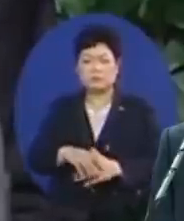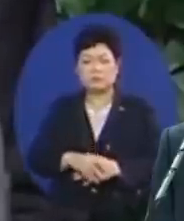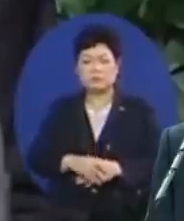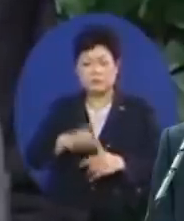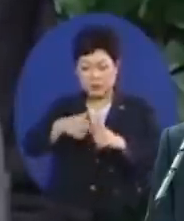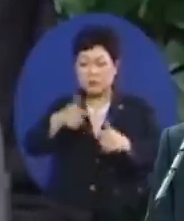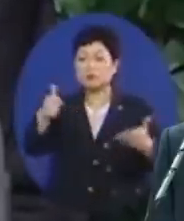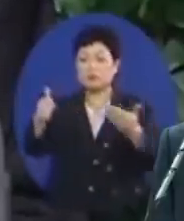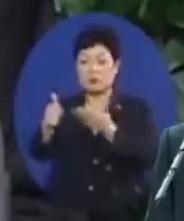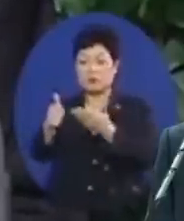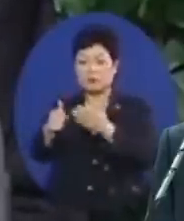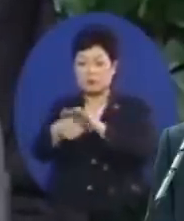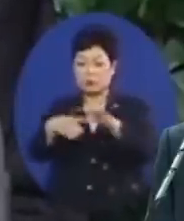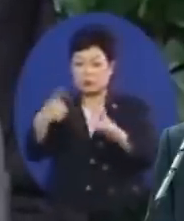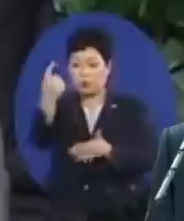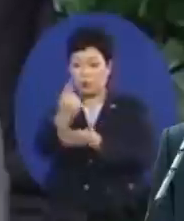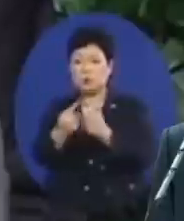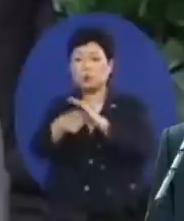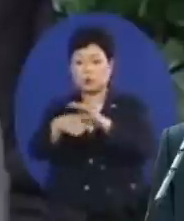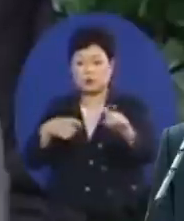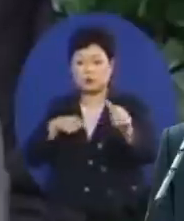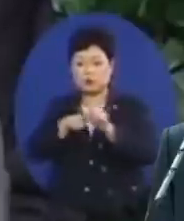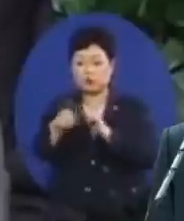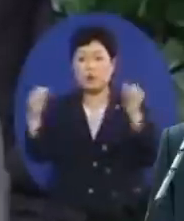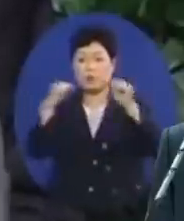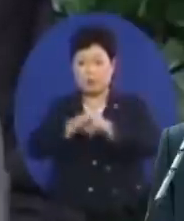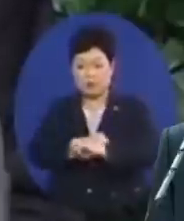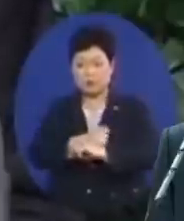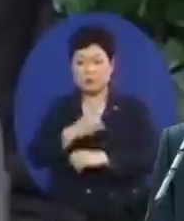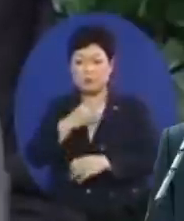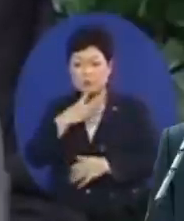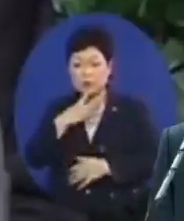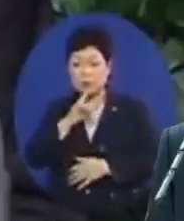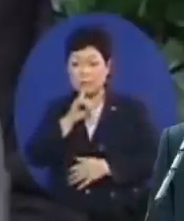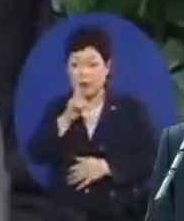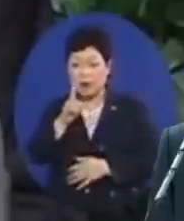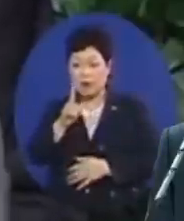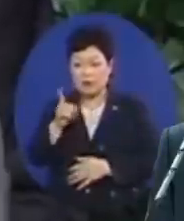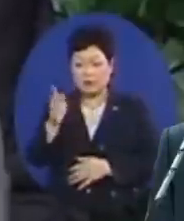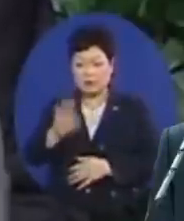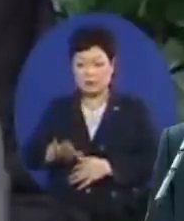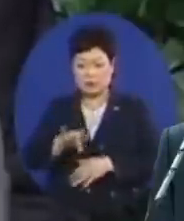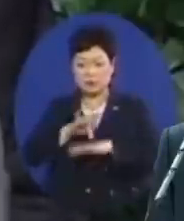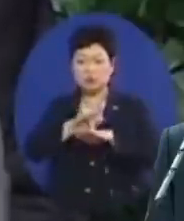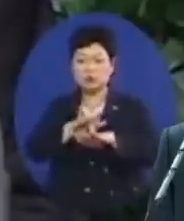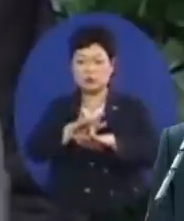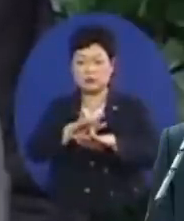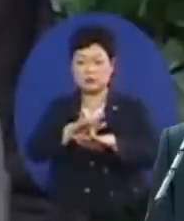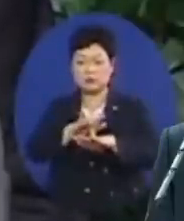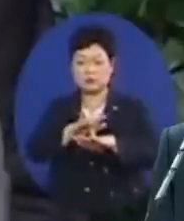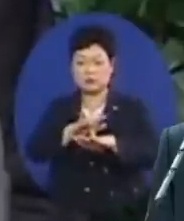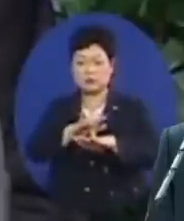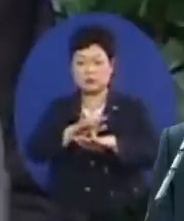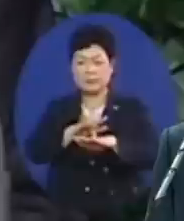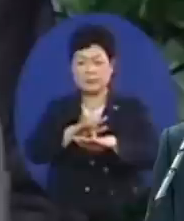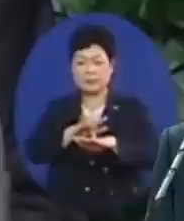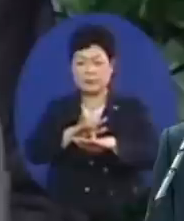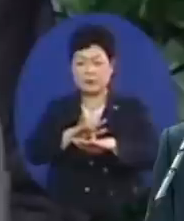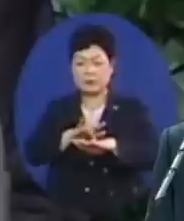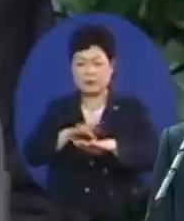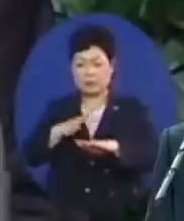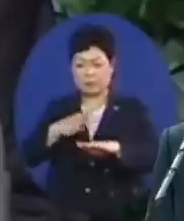그냥 예수님께서 도적이 오는 것은 도적질하고 죽이고 멸망시키는 것 뿐이라고 말했는데, 이 귀신이